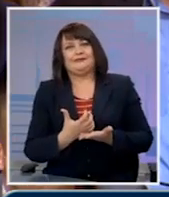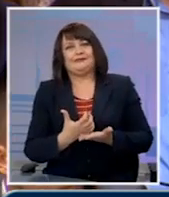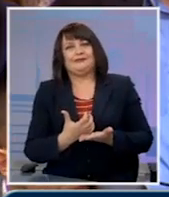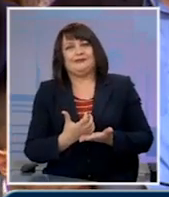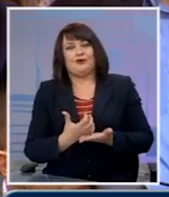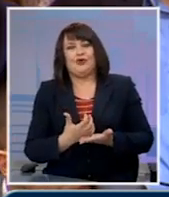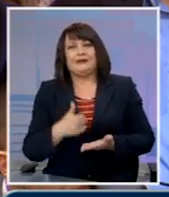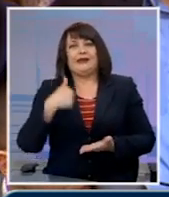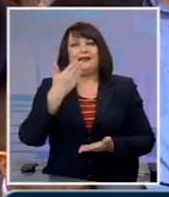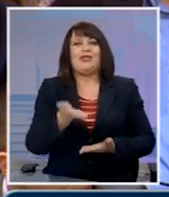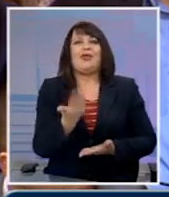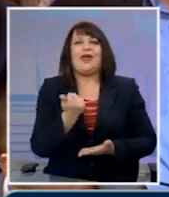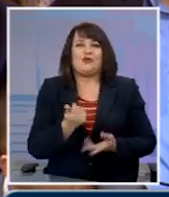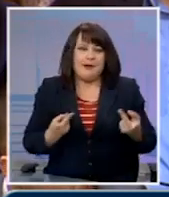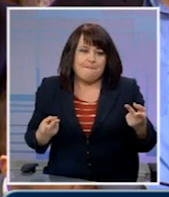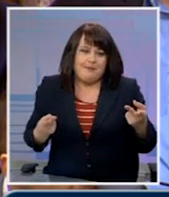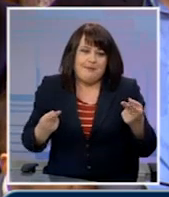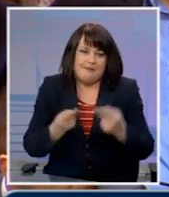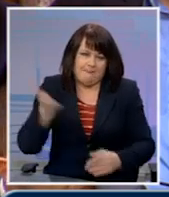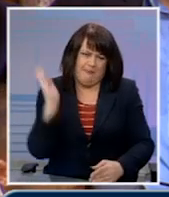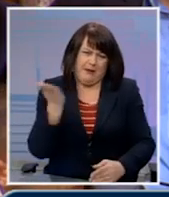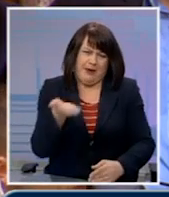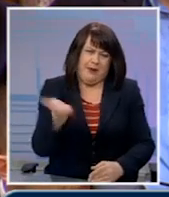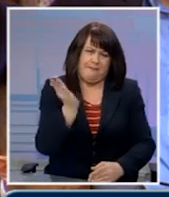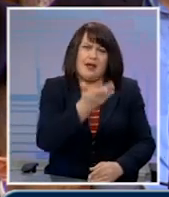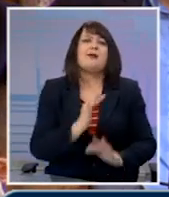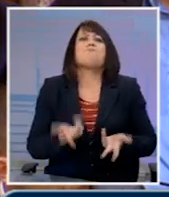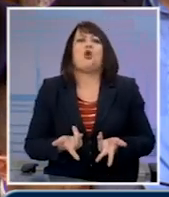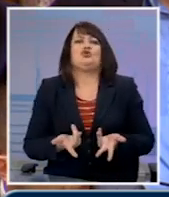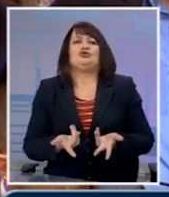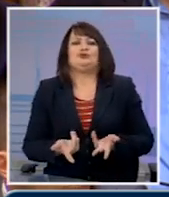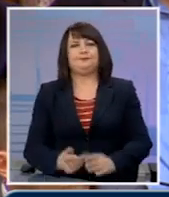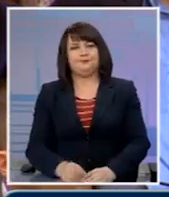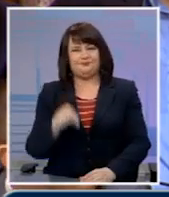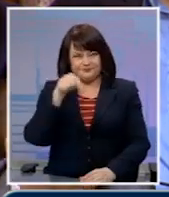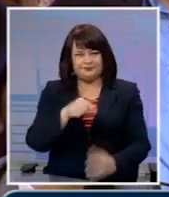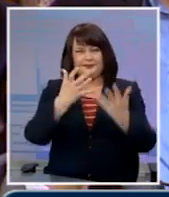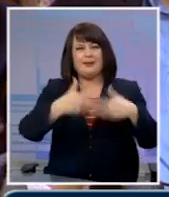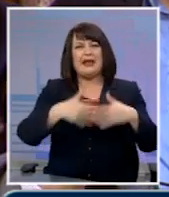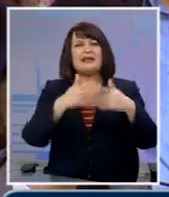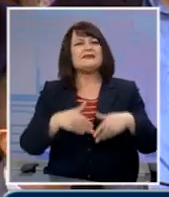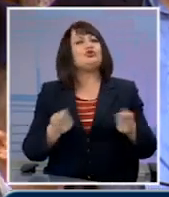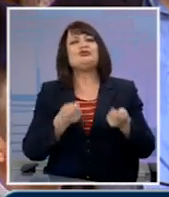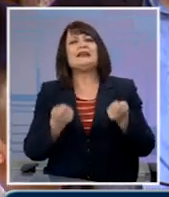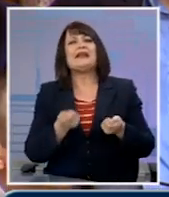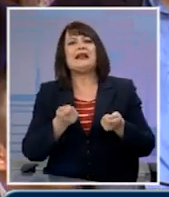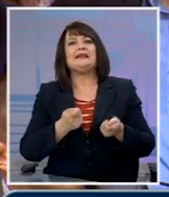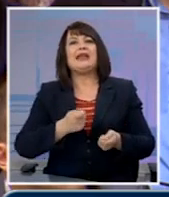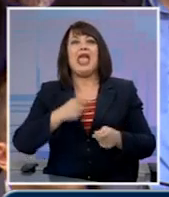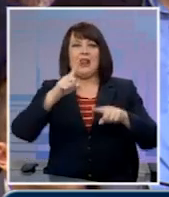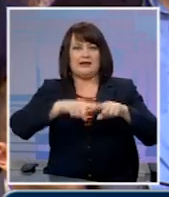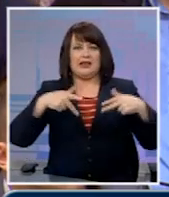κόφτης αυτό είναι ένα θαύμα αυτός ο κόφτης επί της ουσίας καταργεί την ελληνική